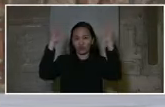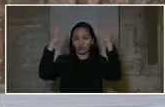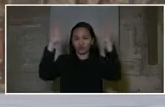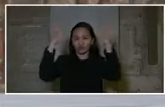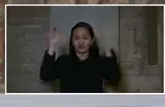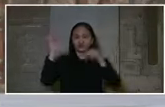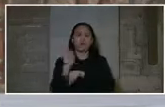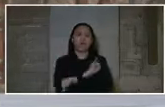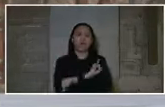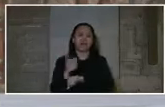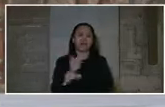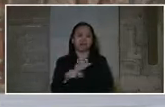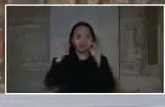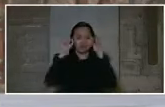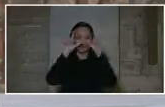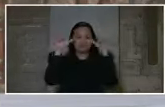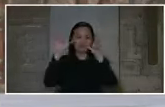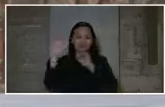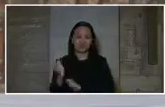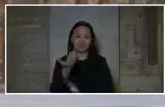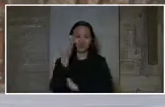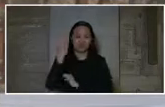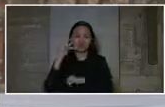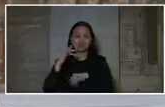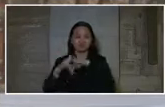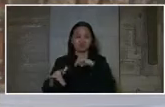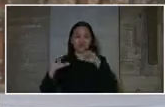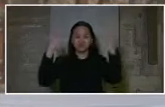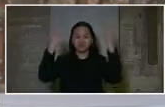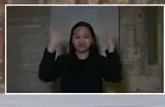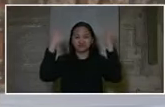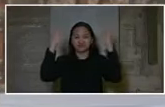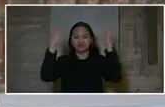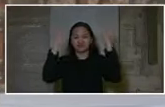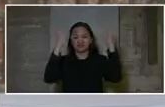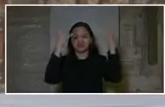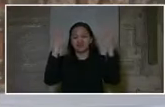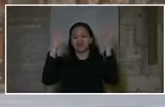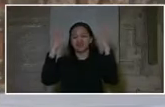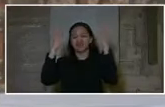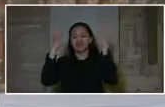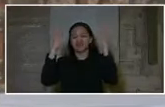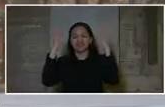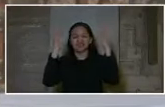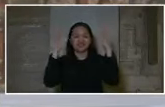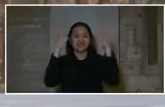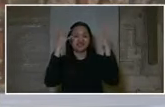gumising.